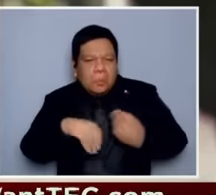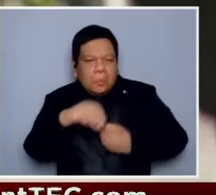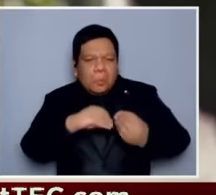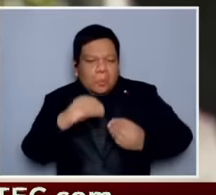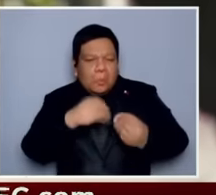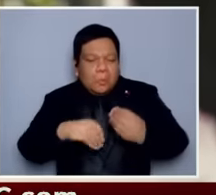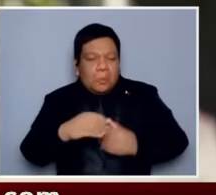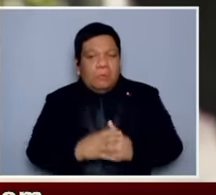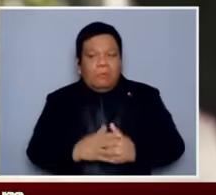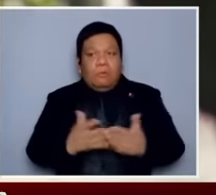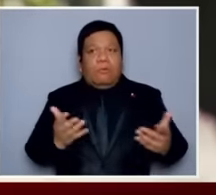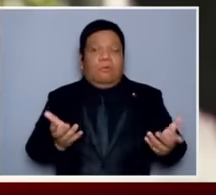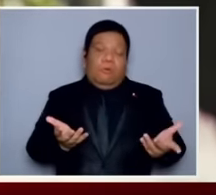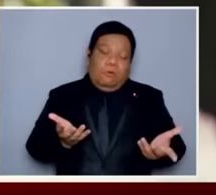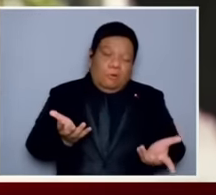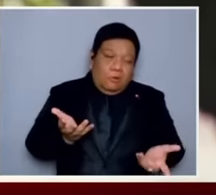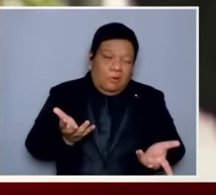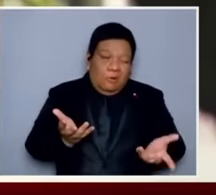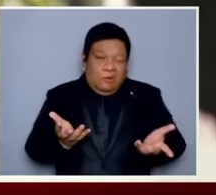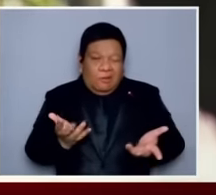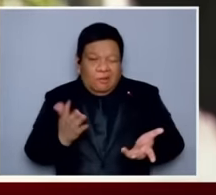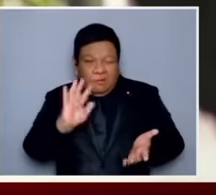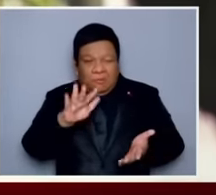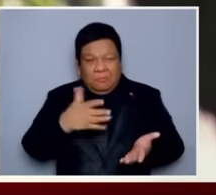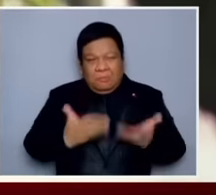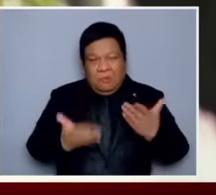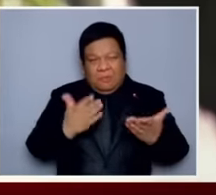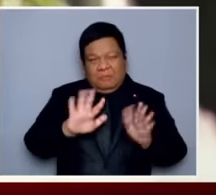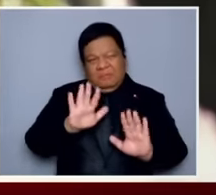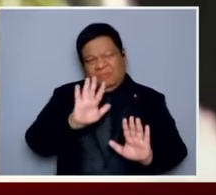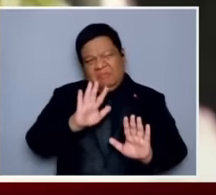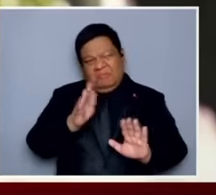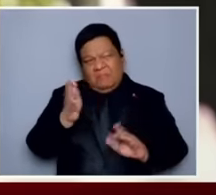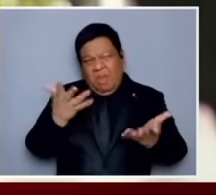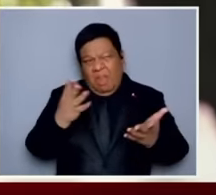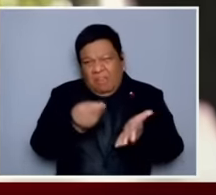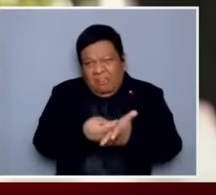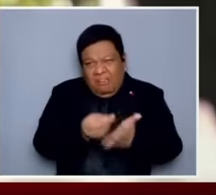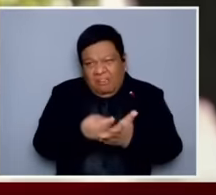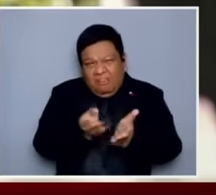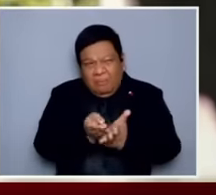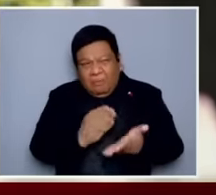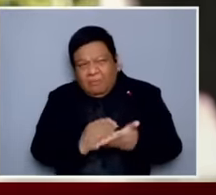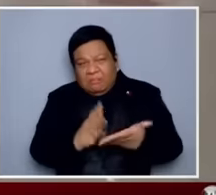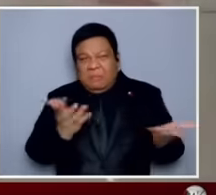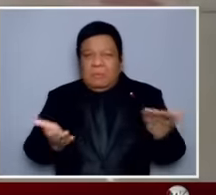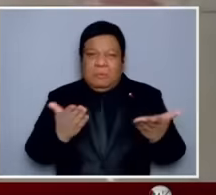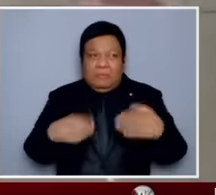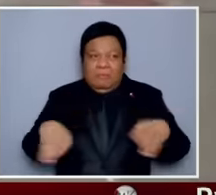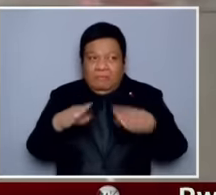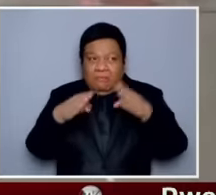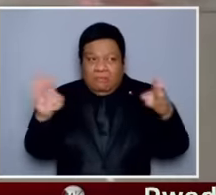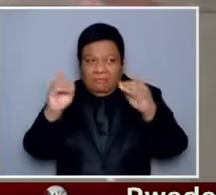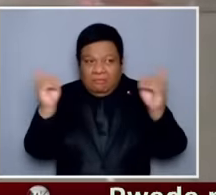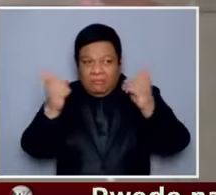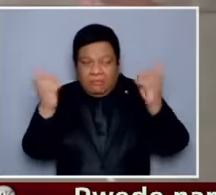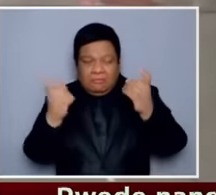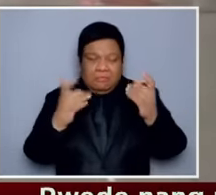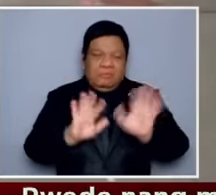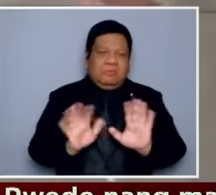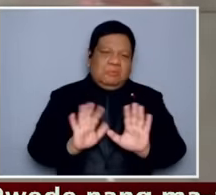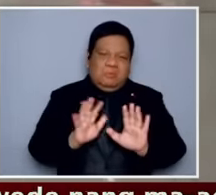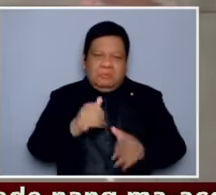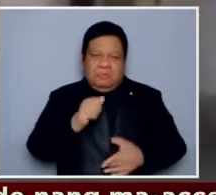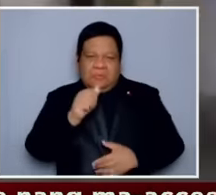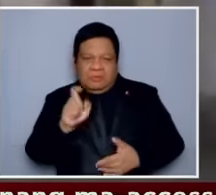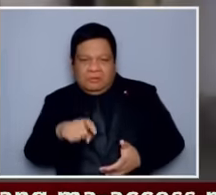Baka kalimutan muna namin eh. Kung wala naman po talaga kaming panganda. Sa isinagawang